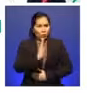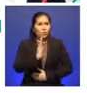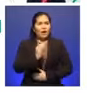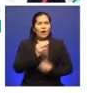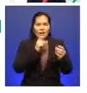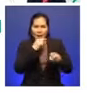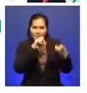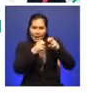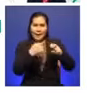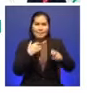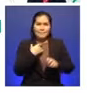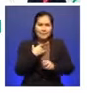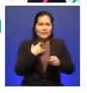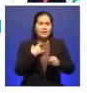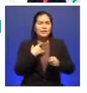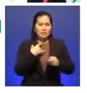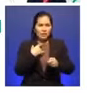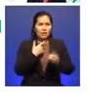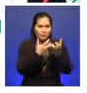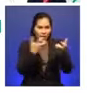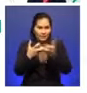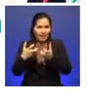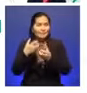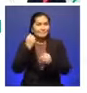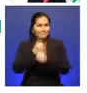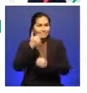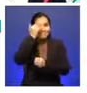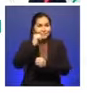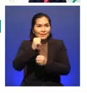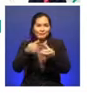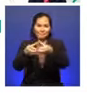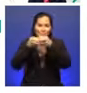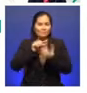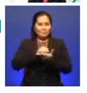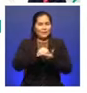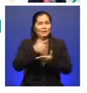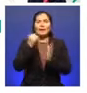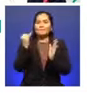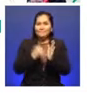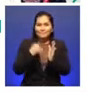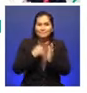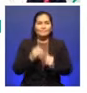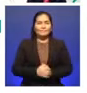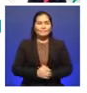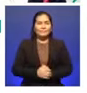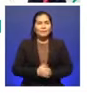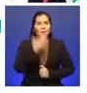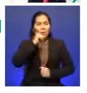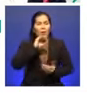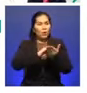นที่มีปัญหาในสุขภาพช่องปากเพื่อที่จะให้เขารับบริการของเราได้ง่ายขึ้นเพราะว่าใน